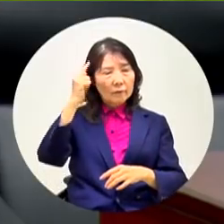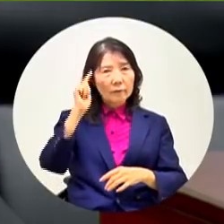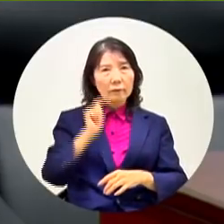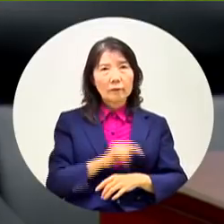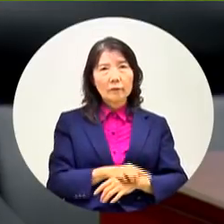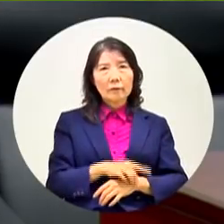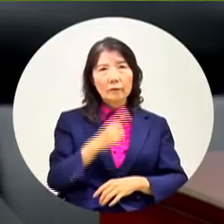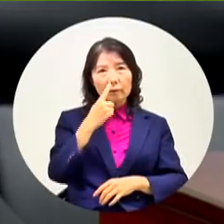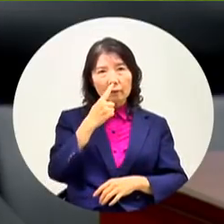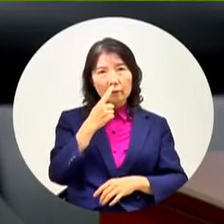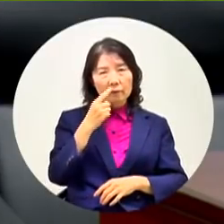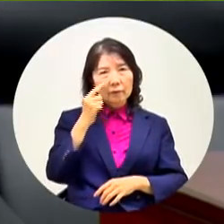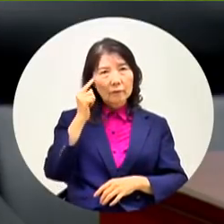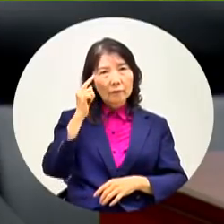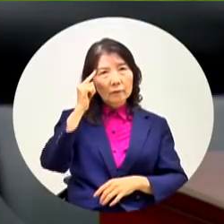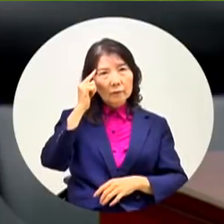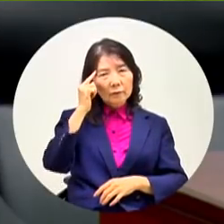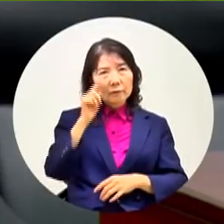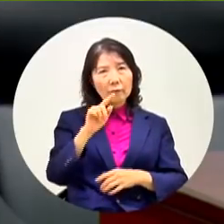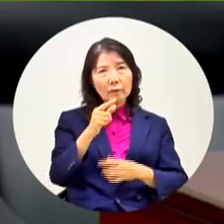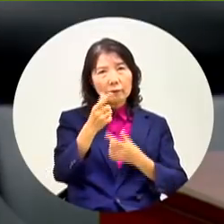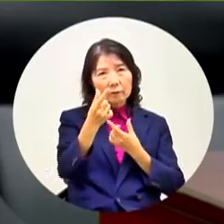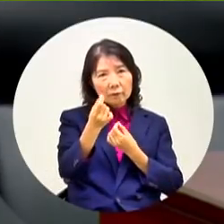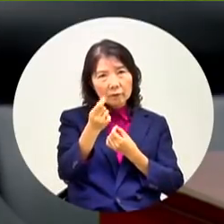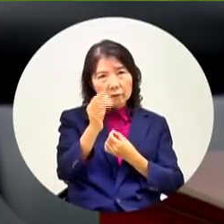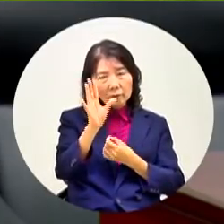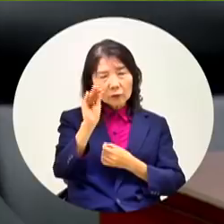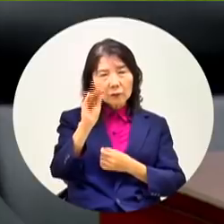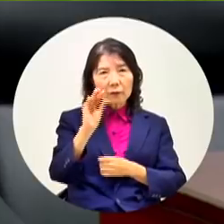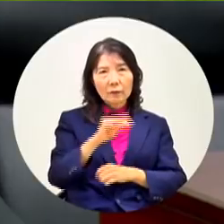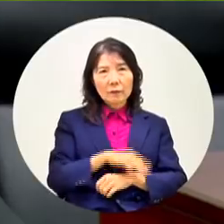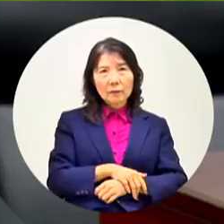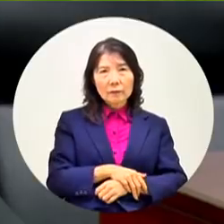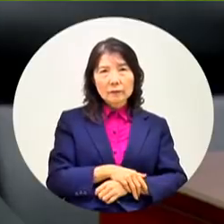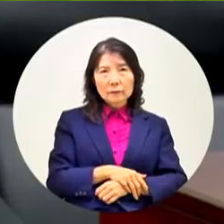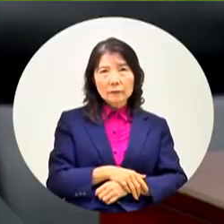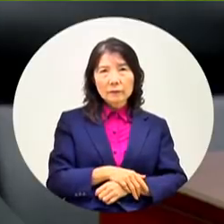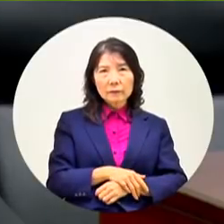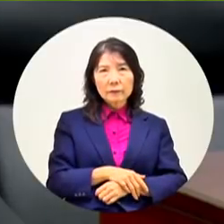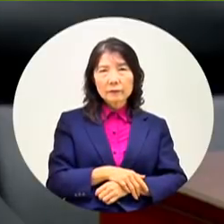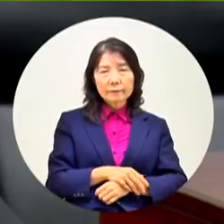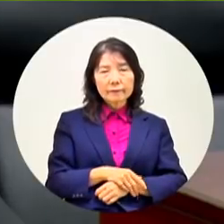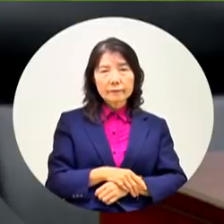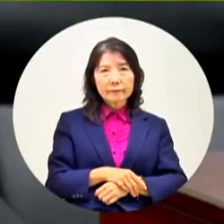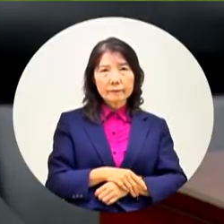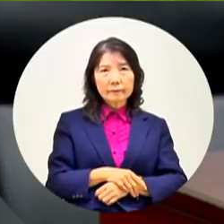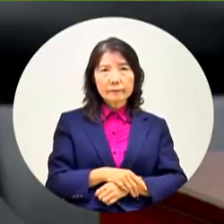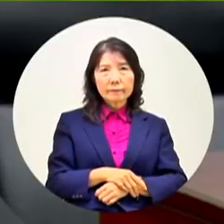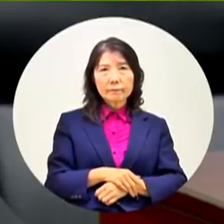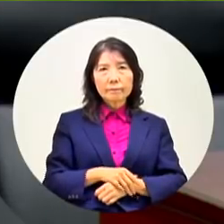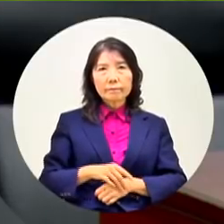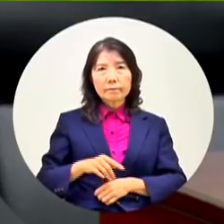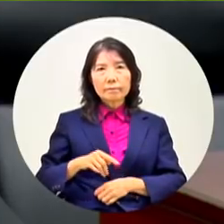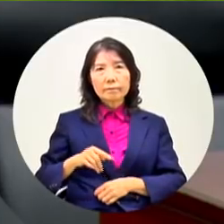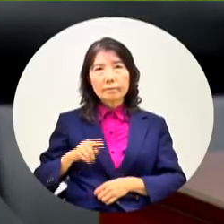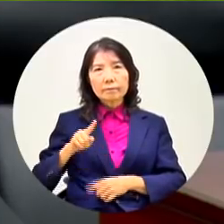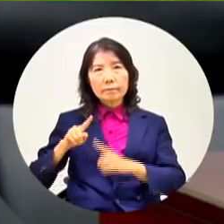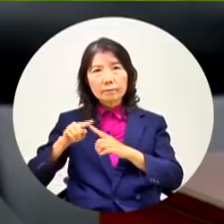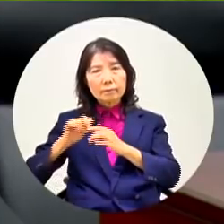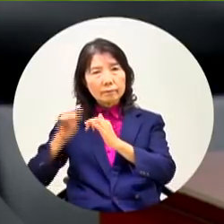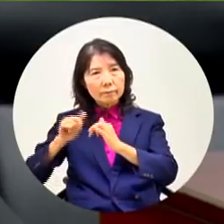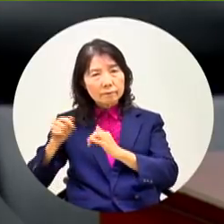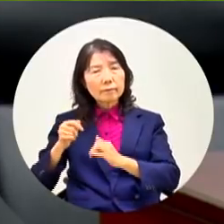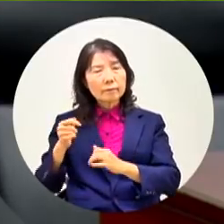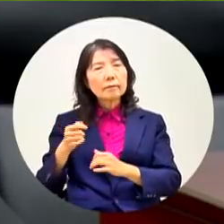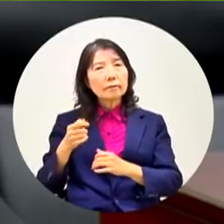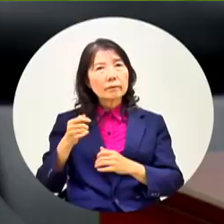我的提供迄种的看有没有同样的感受，同样的迄种感受到？百姓予咱的肯定， 是不是有